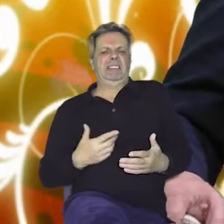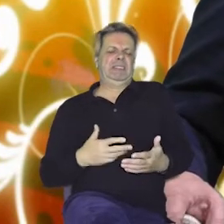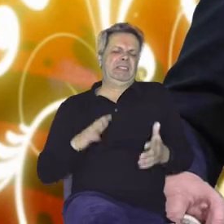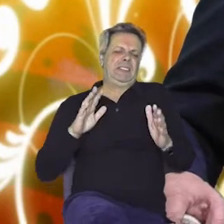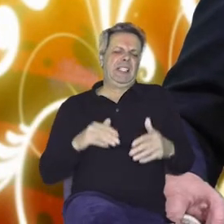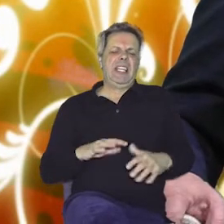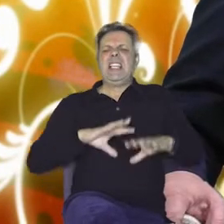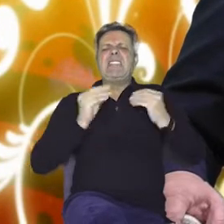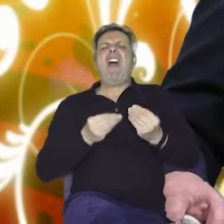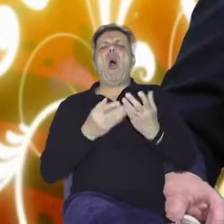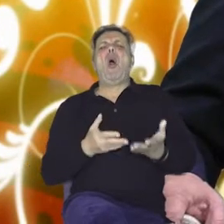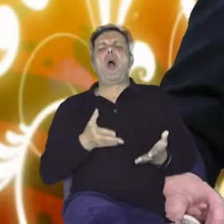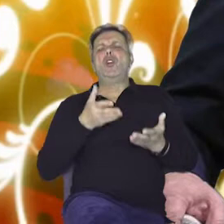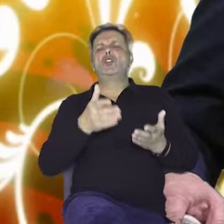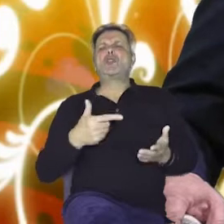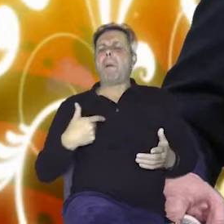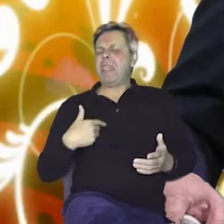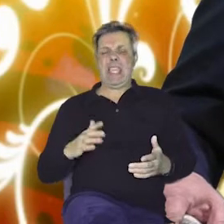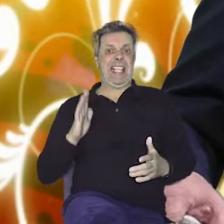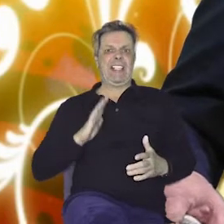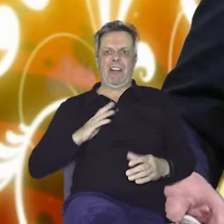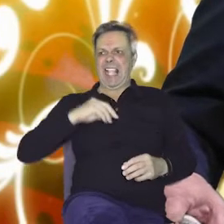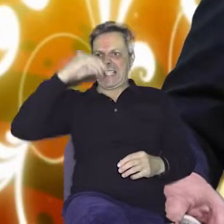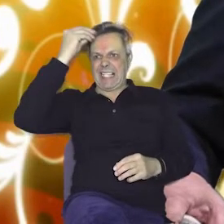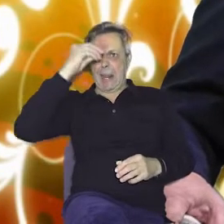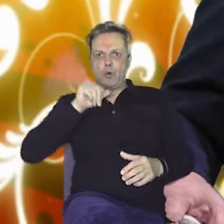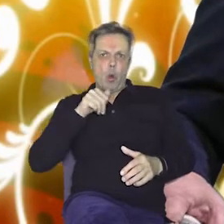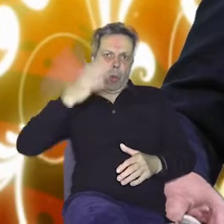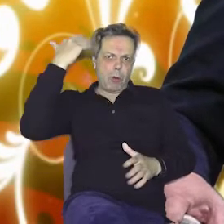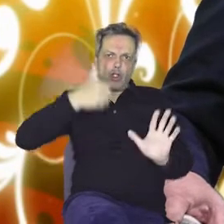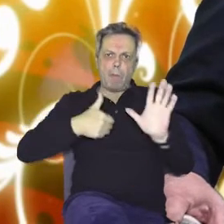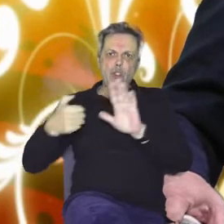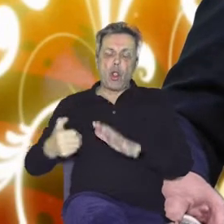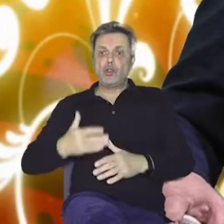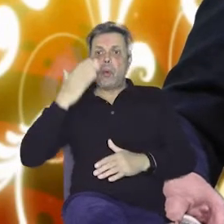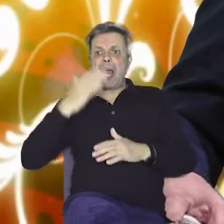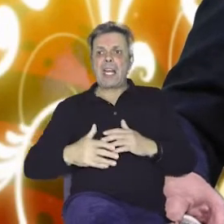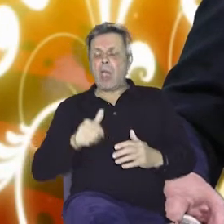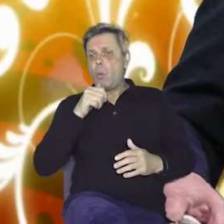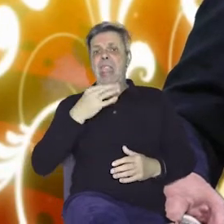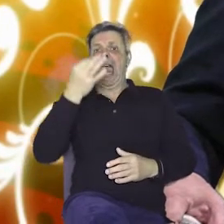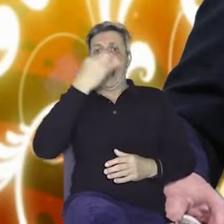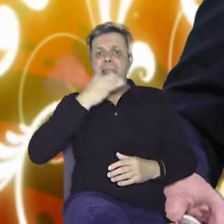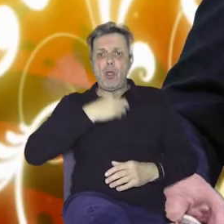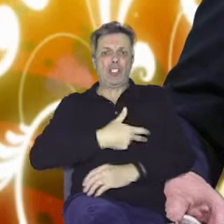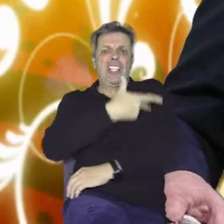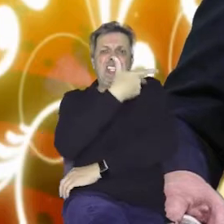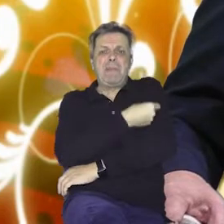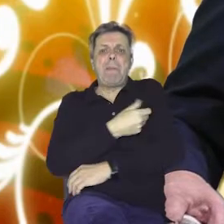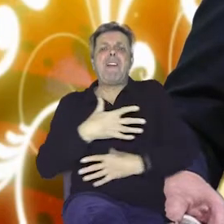Sve ono što smo civilizacijski naučili u prošlom stoljeću, na kraju krajeva i antibiotici i cjepiva su